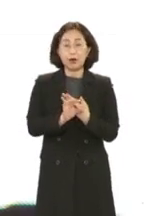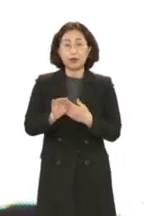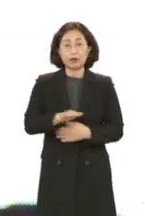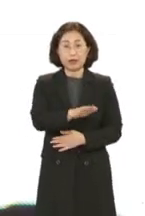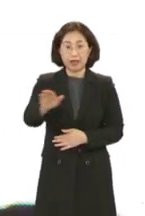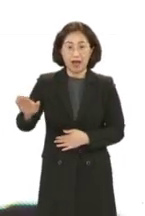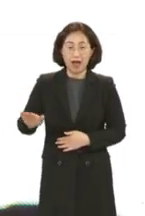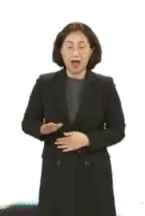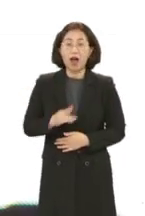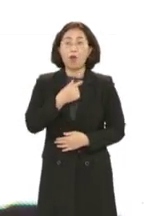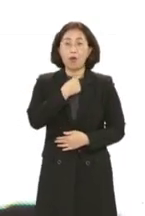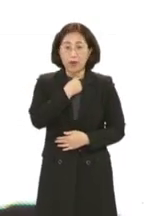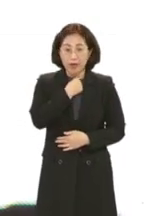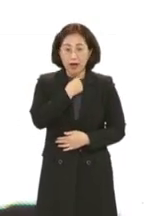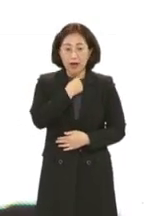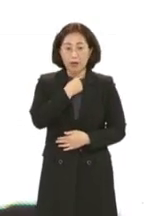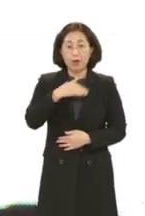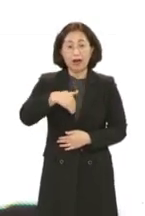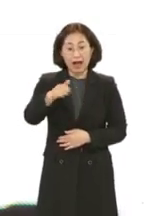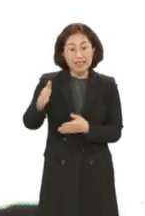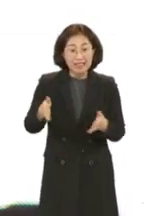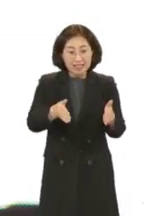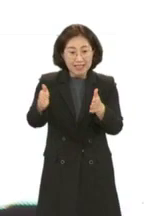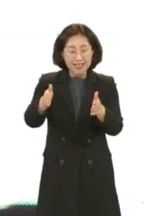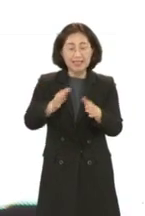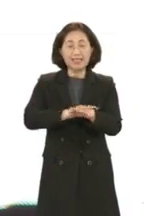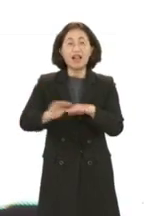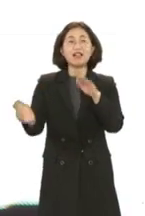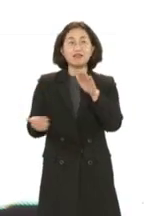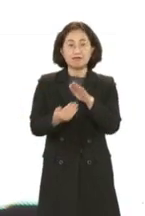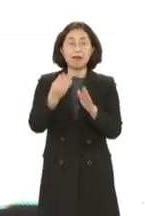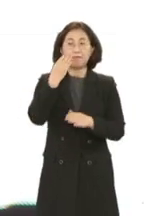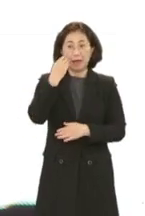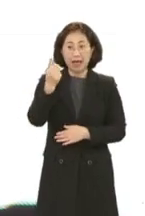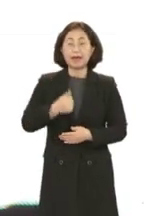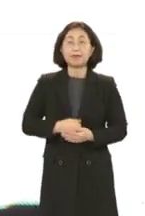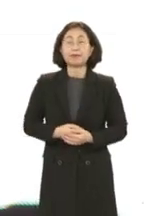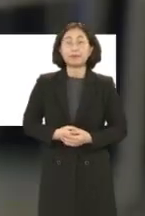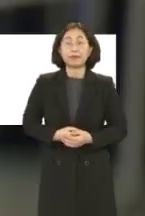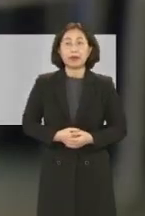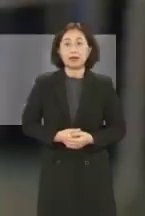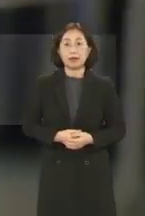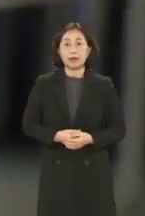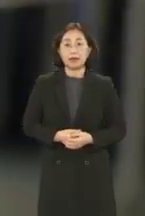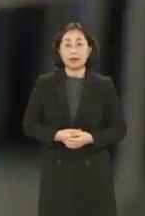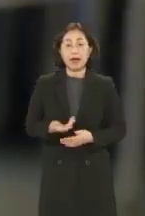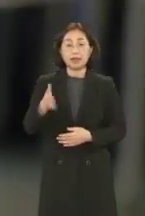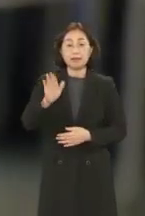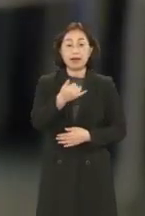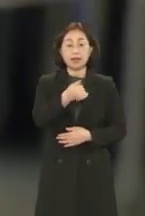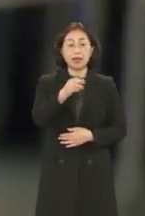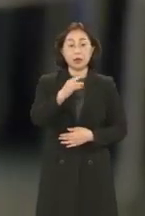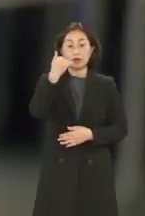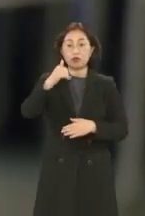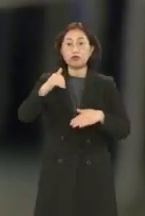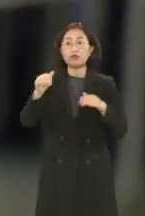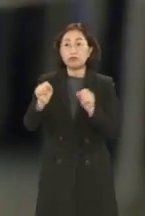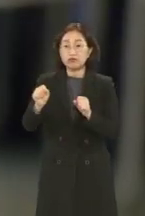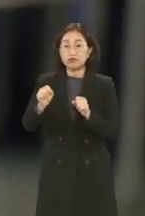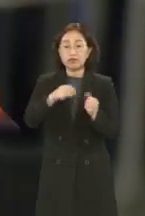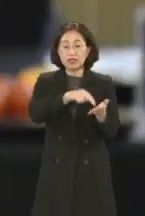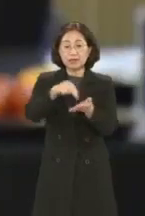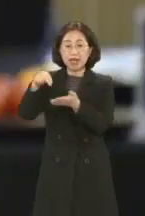우리가 원하고 또 가고자 하는 길이 이루어질 것이다 이렇게 생각을 합니다. 다만 세종과 충북이 입장 차이를